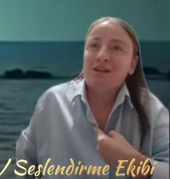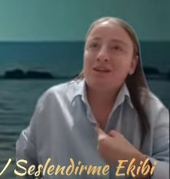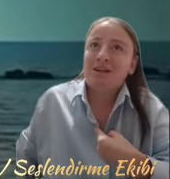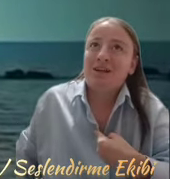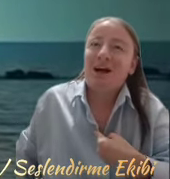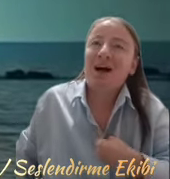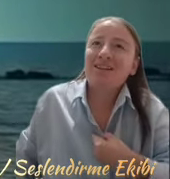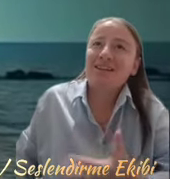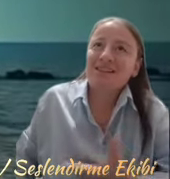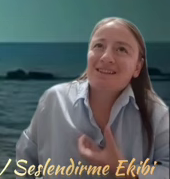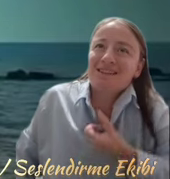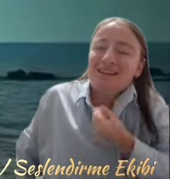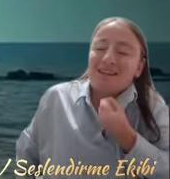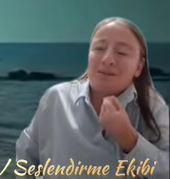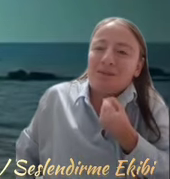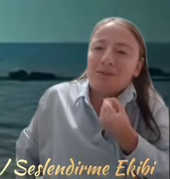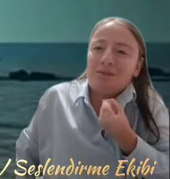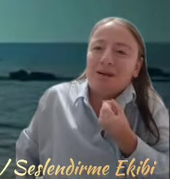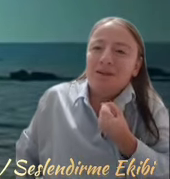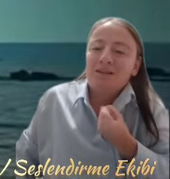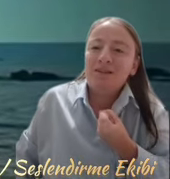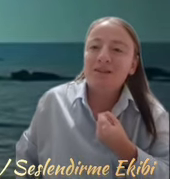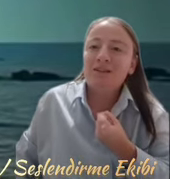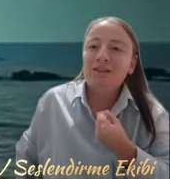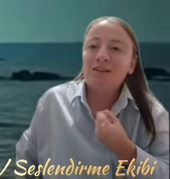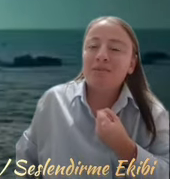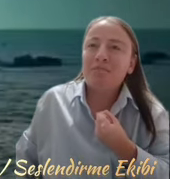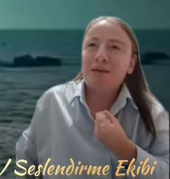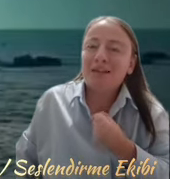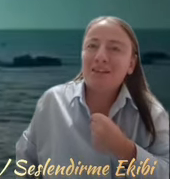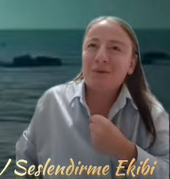Dokunuyor arşesinden teline kemanın.